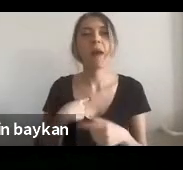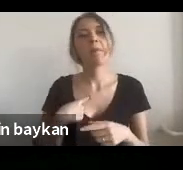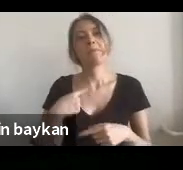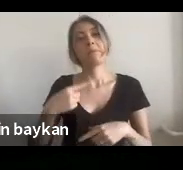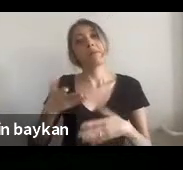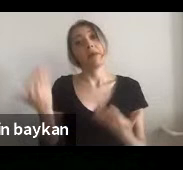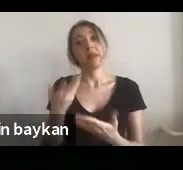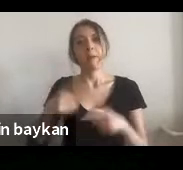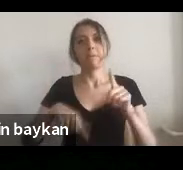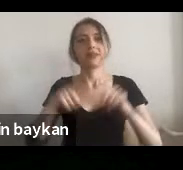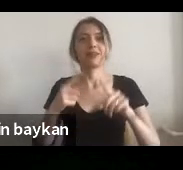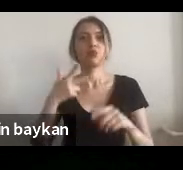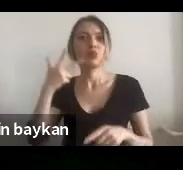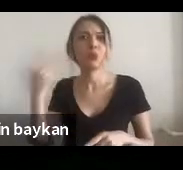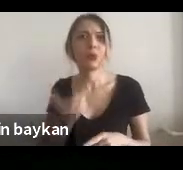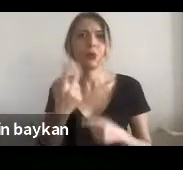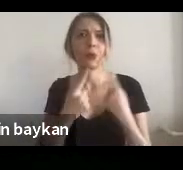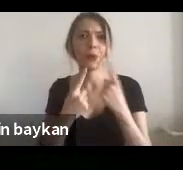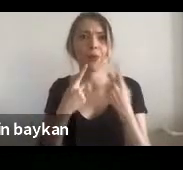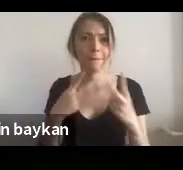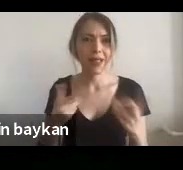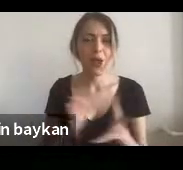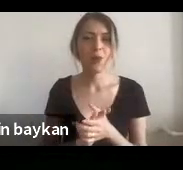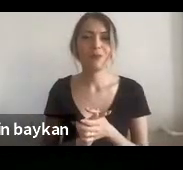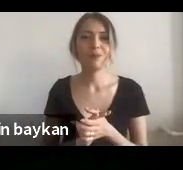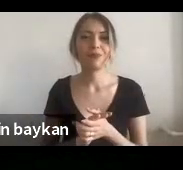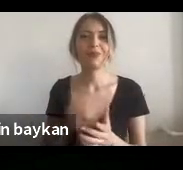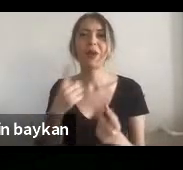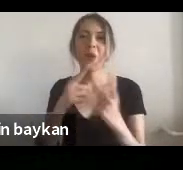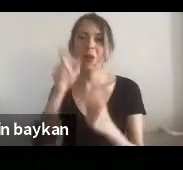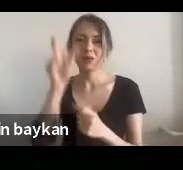konuşabiliyorum. Bu çevirinin de olduğunu